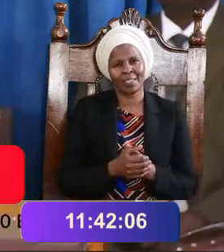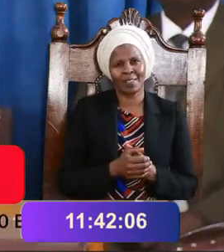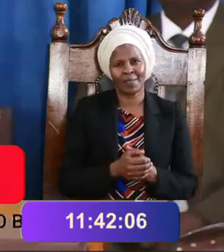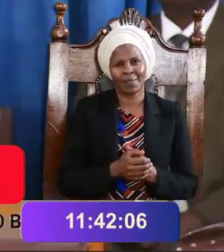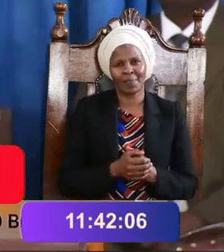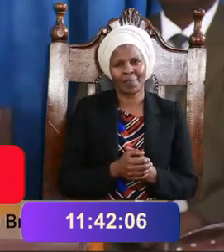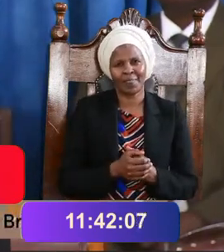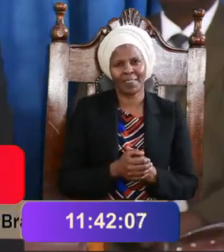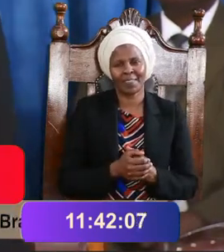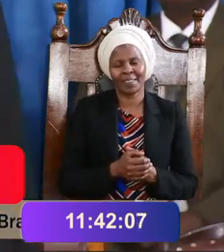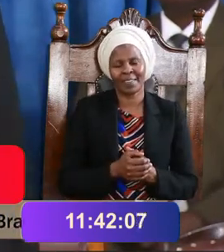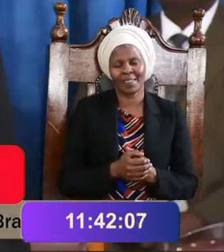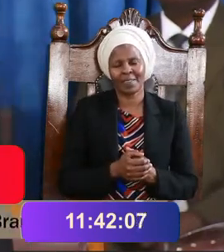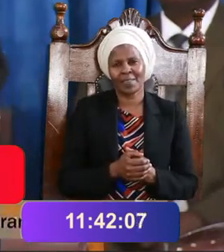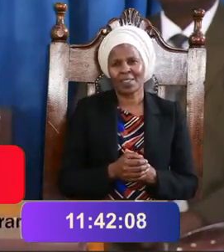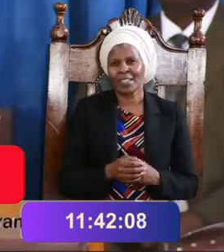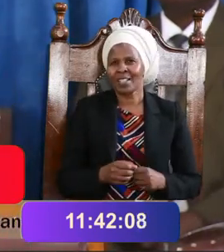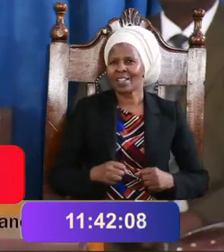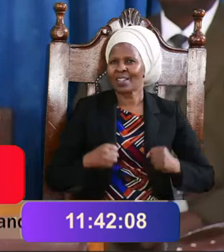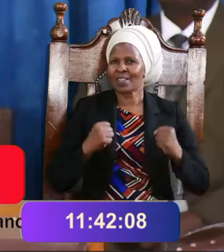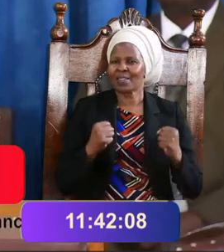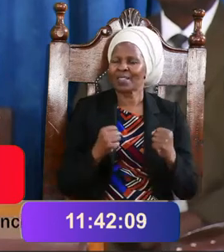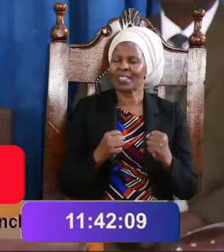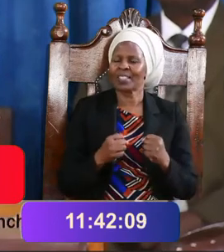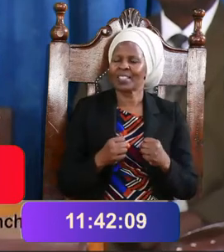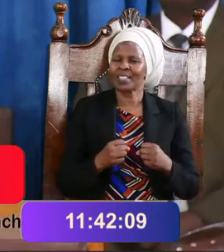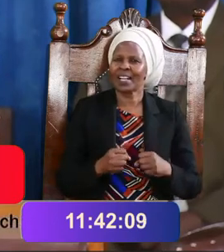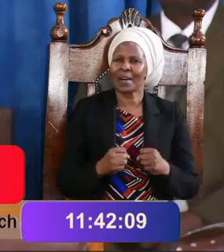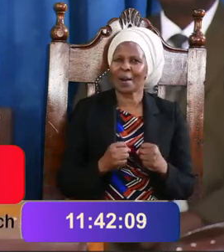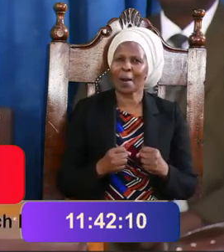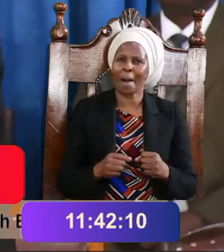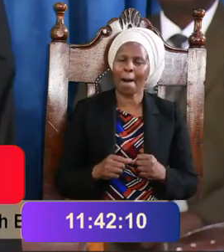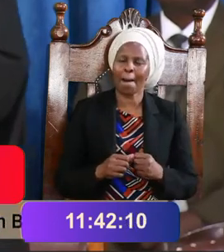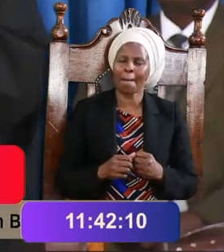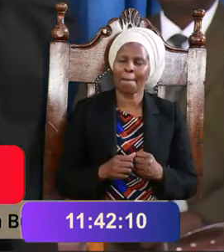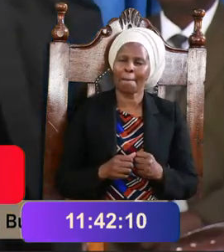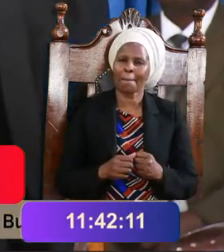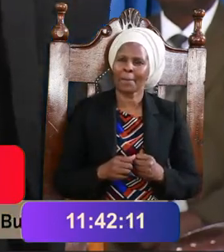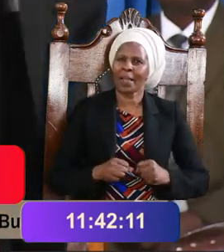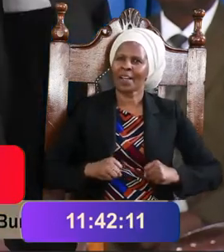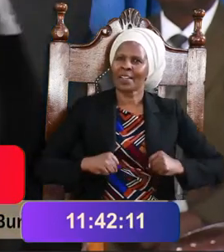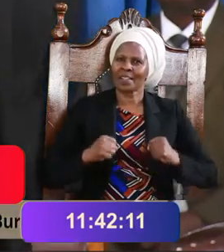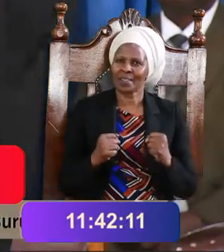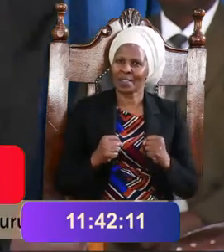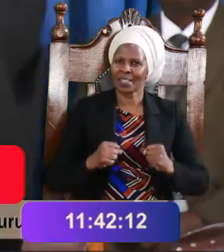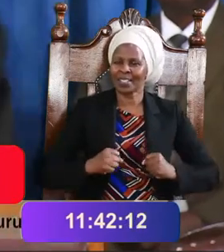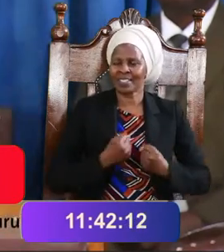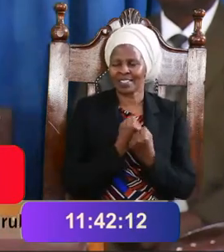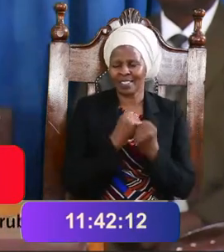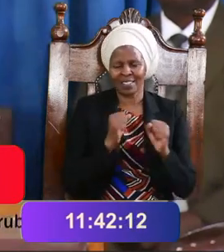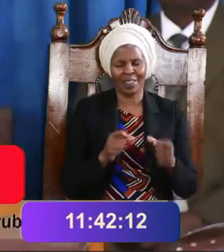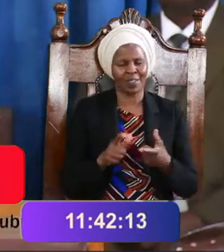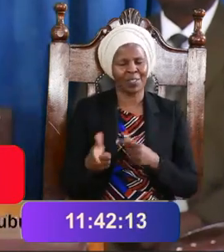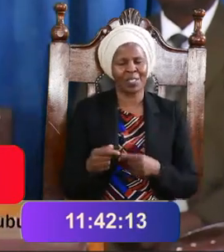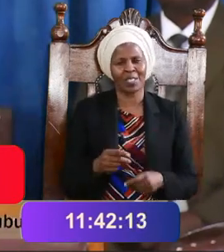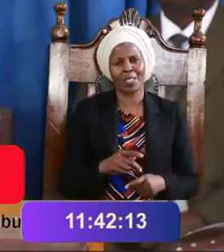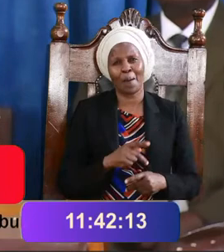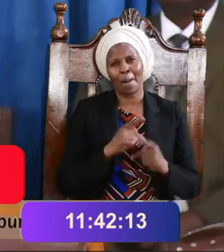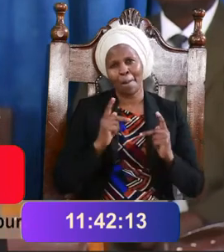know, alikuwa akona hali ambayo pengine alikuwa anakana kama ni mwokozi ya ina fulani.